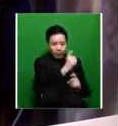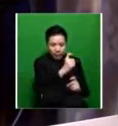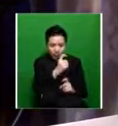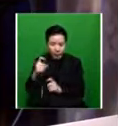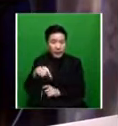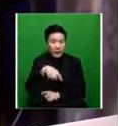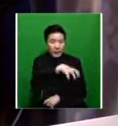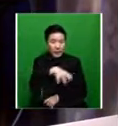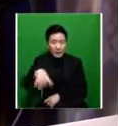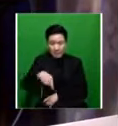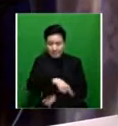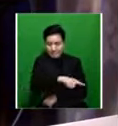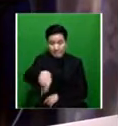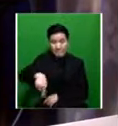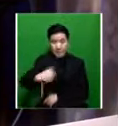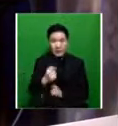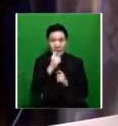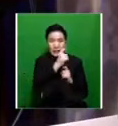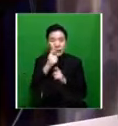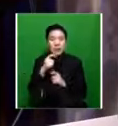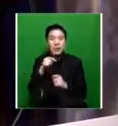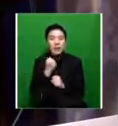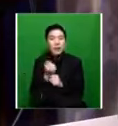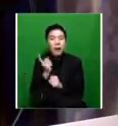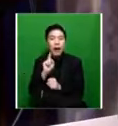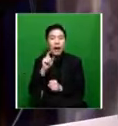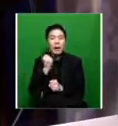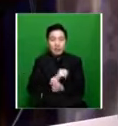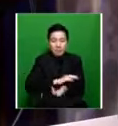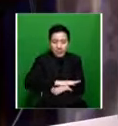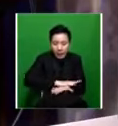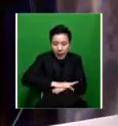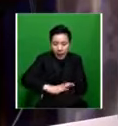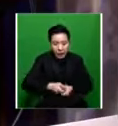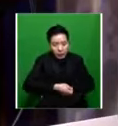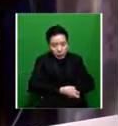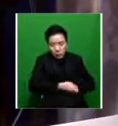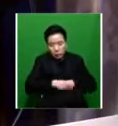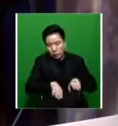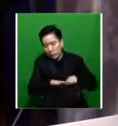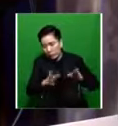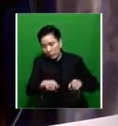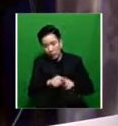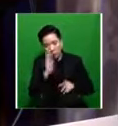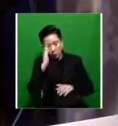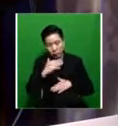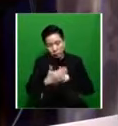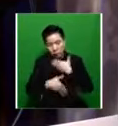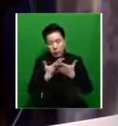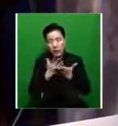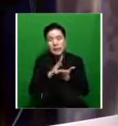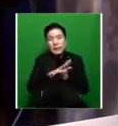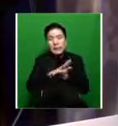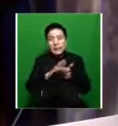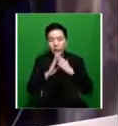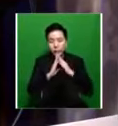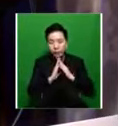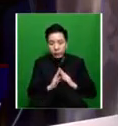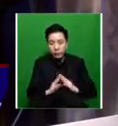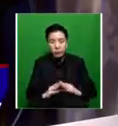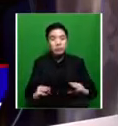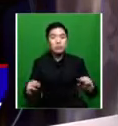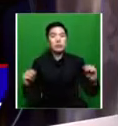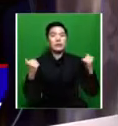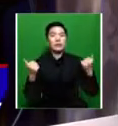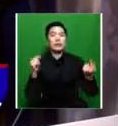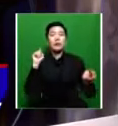าวนั้นนะครับทางด้านนี้เนี่ยเพื่อทำในเรื่องของตัวบิ๊กคลีนนิ่งนะครับจนกว่าสถานการณ์จะคลี่คลายถามว่าจนกว่าสถ